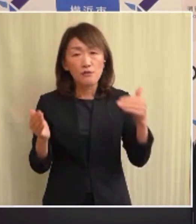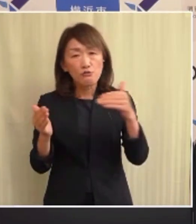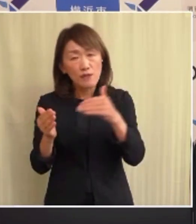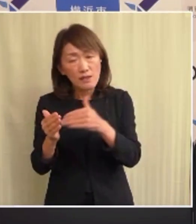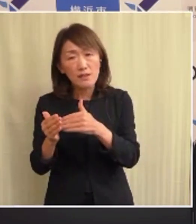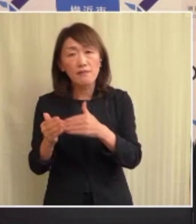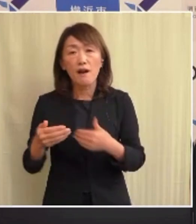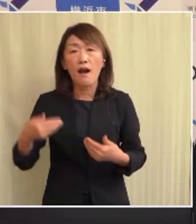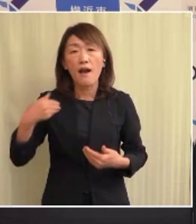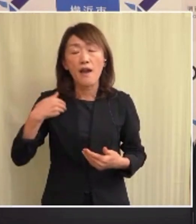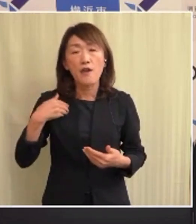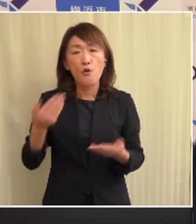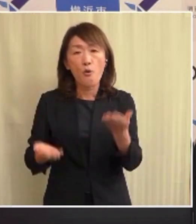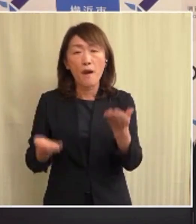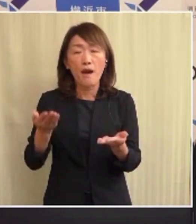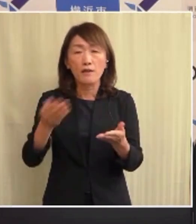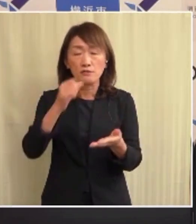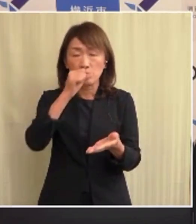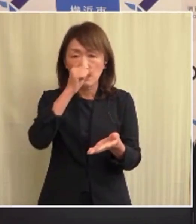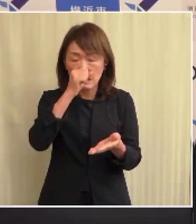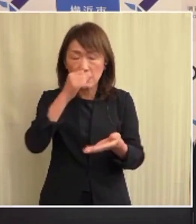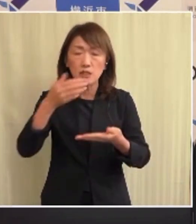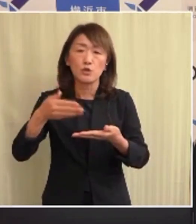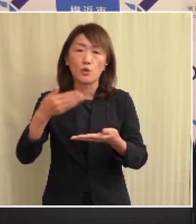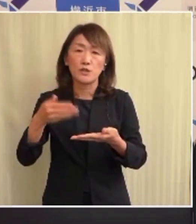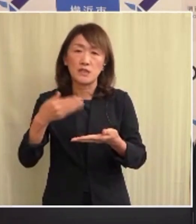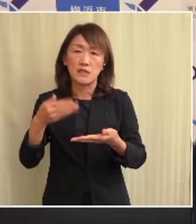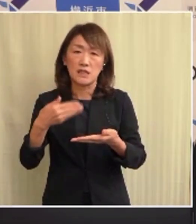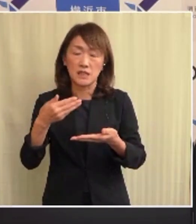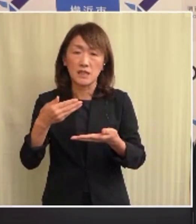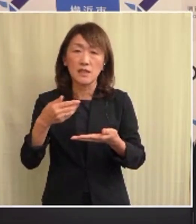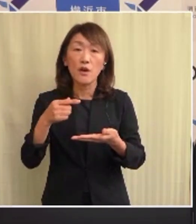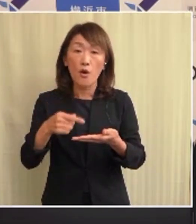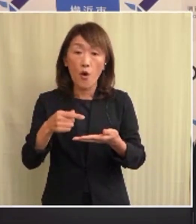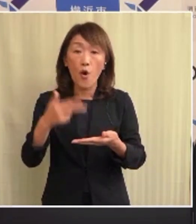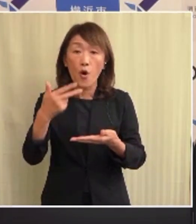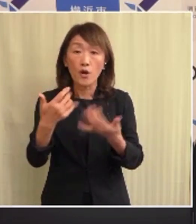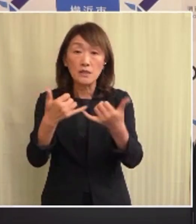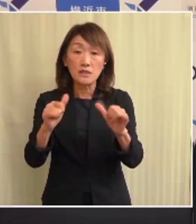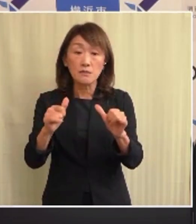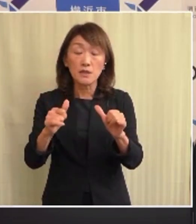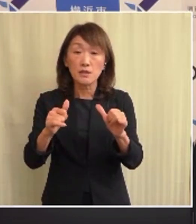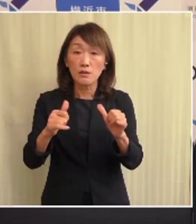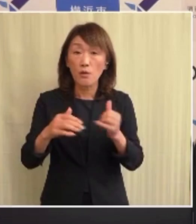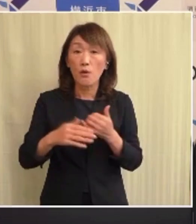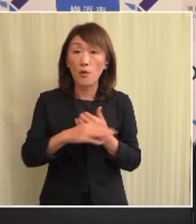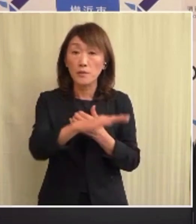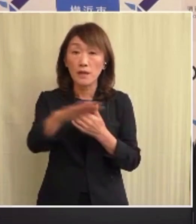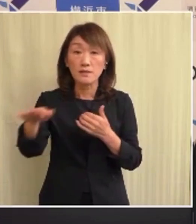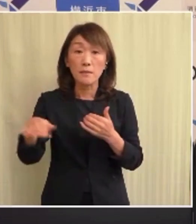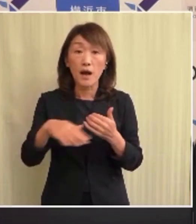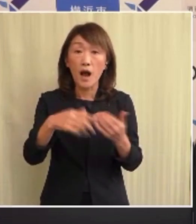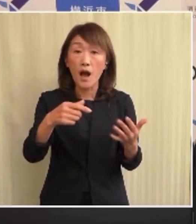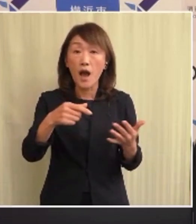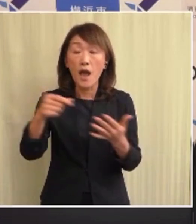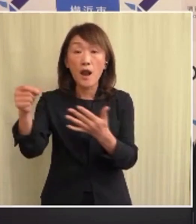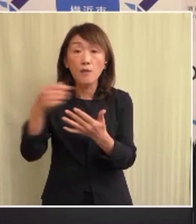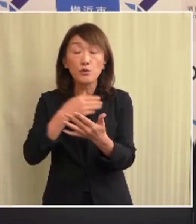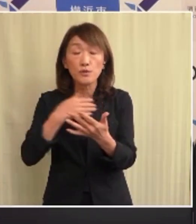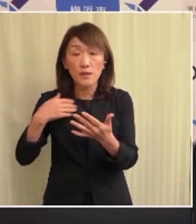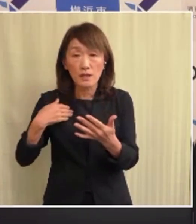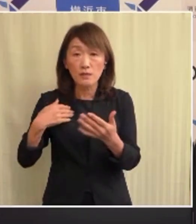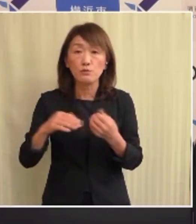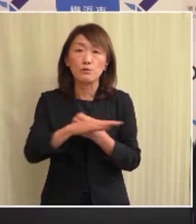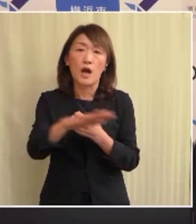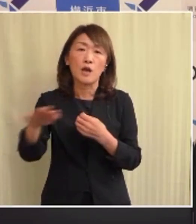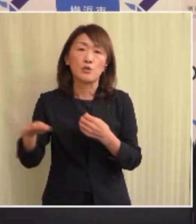栄養バランスの良い食事をですね、市民の方が 市民がこう選択できる環境が整う